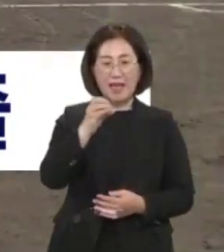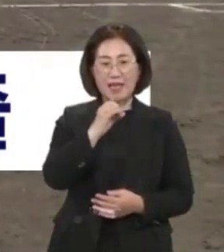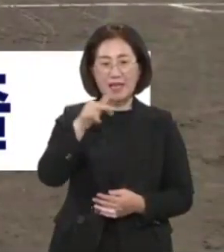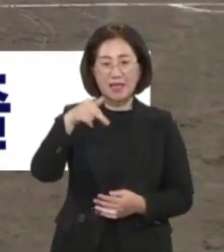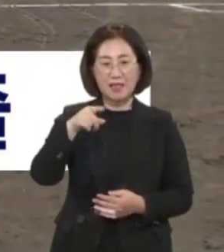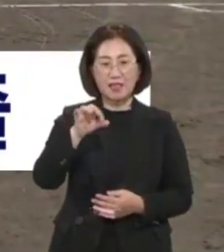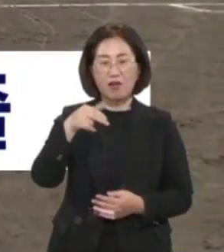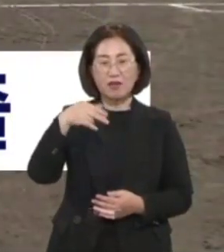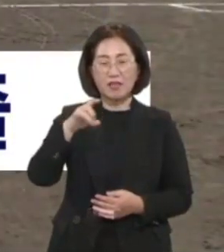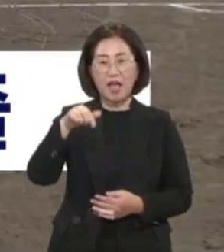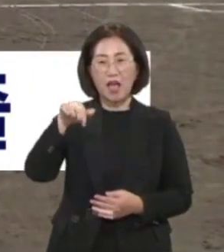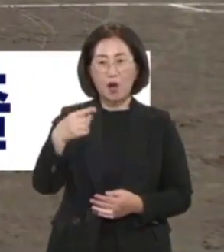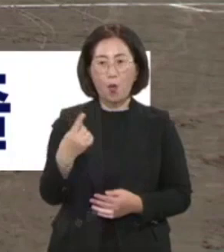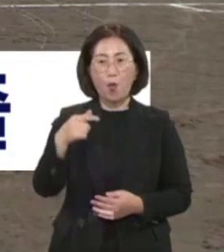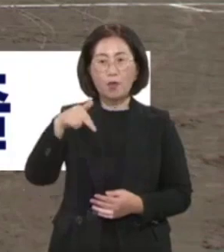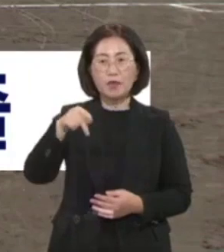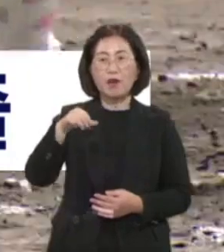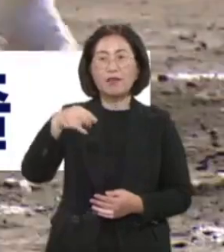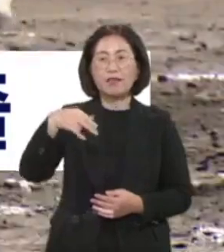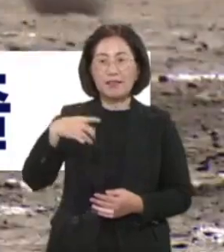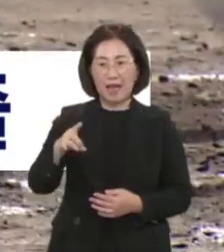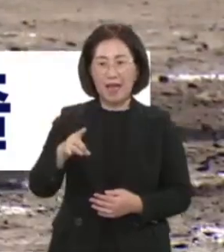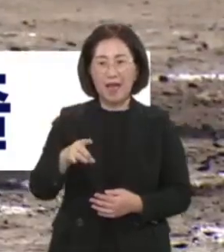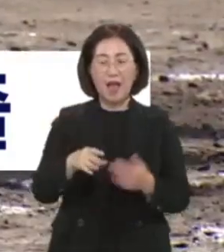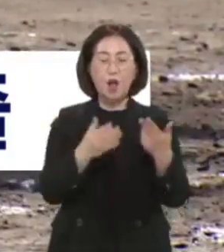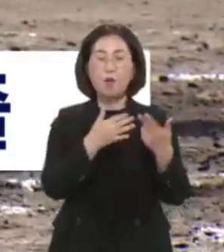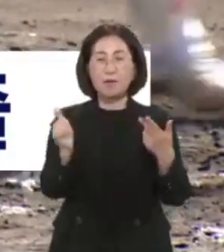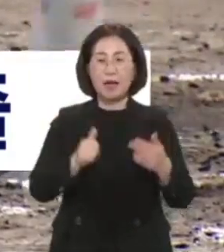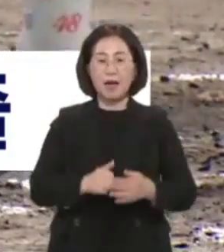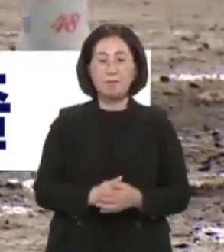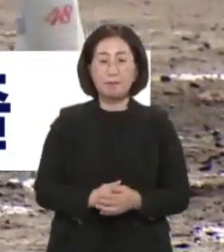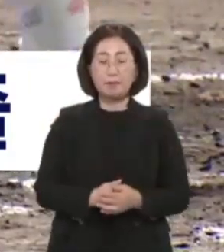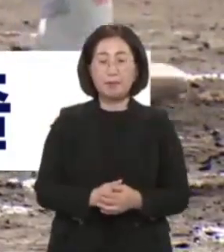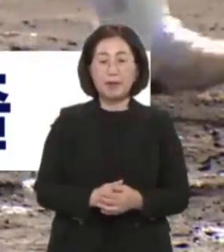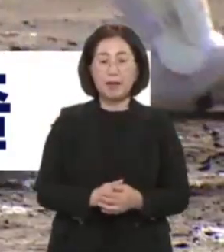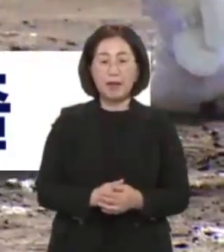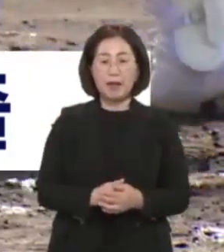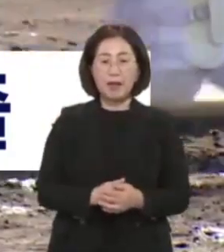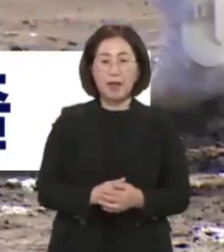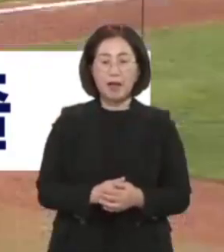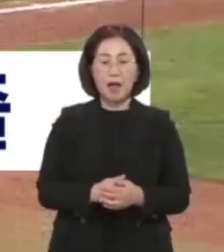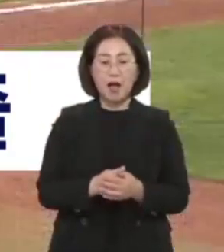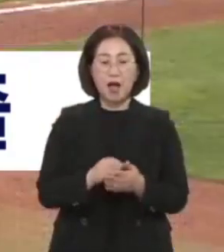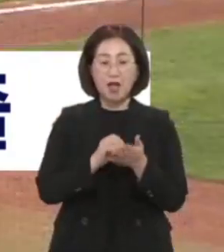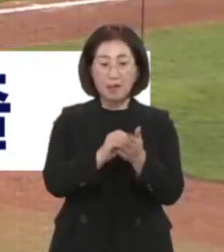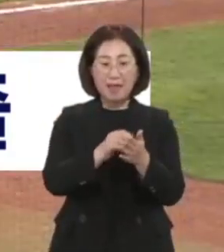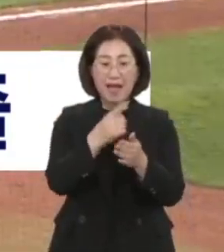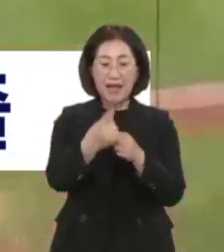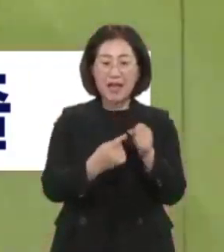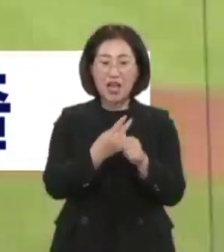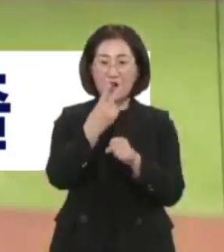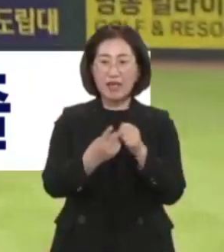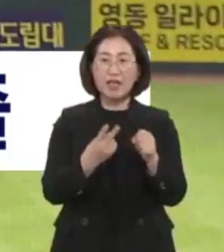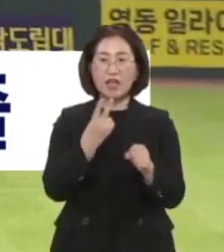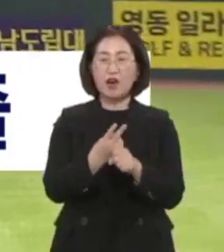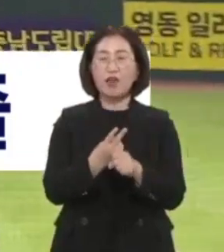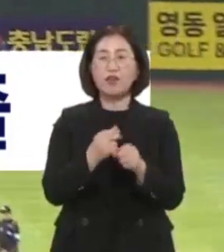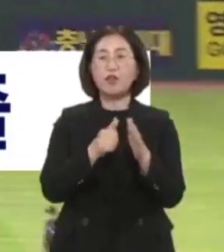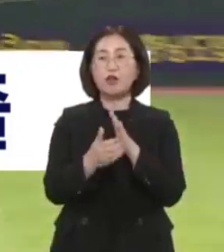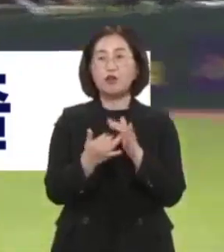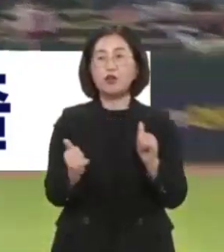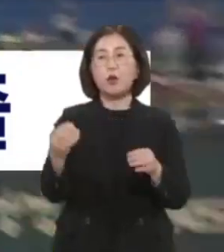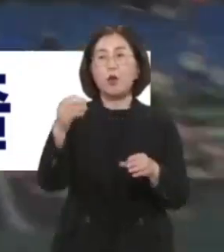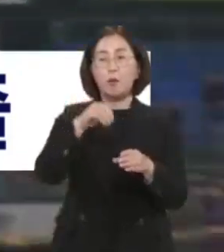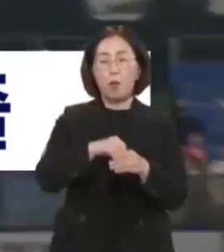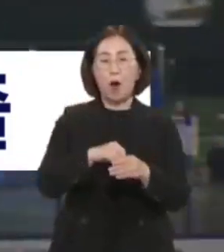방출됐고 방출 대상에 포함됐습니다 이번 방에는 프로입단 1 2년차 선수들도 포함됐으며